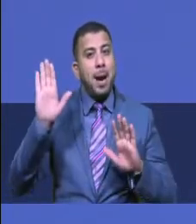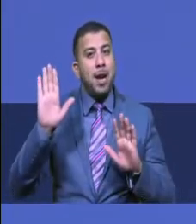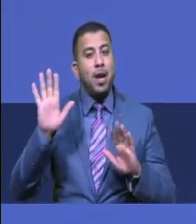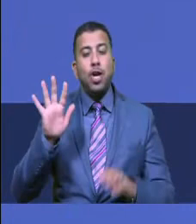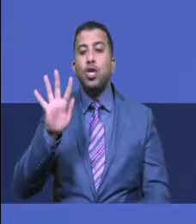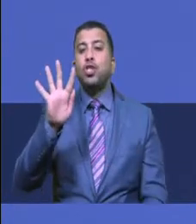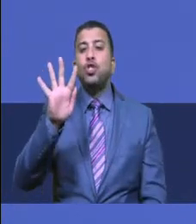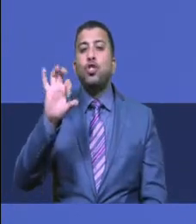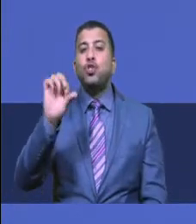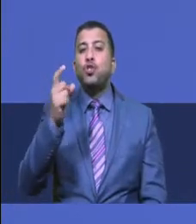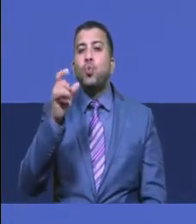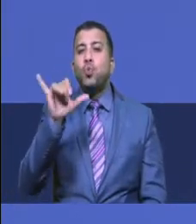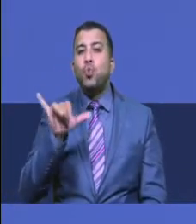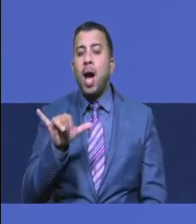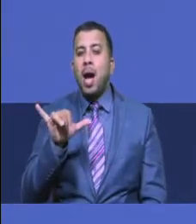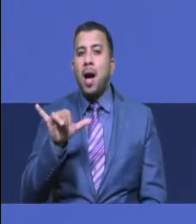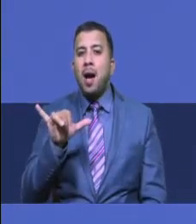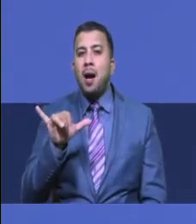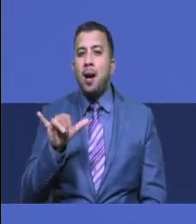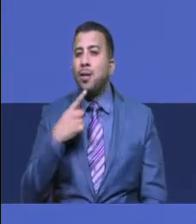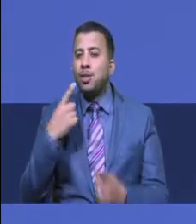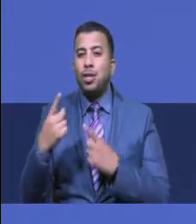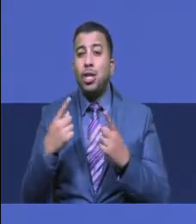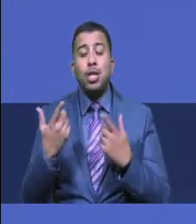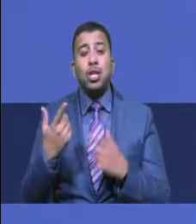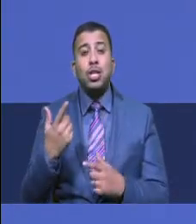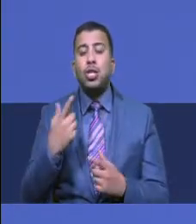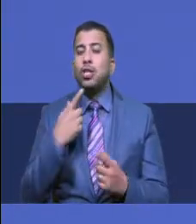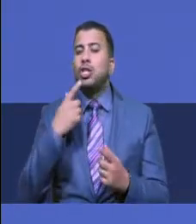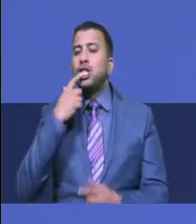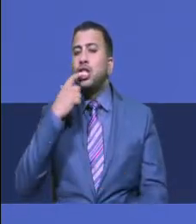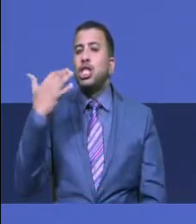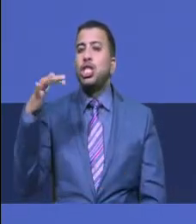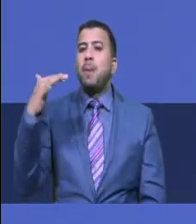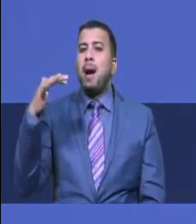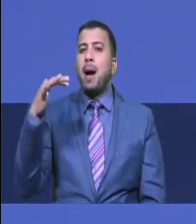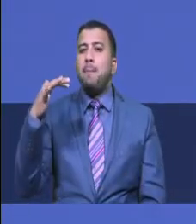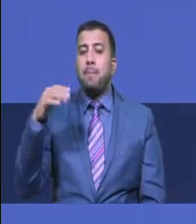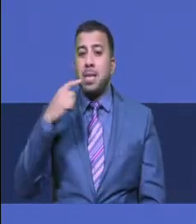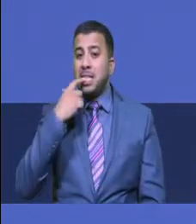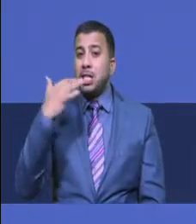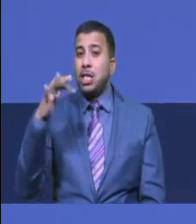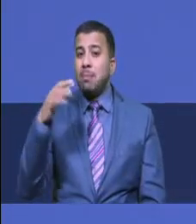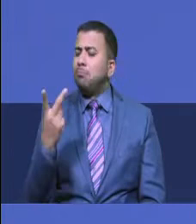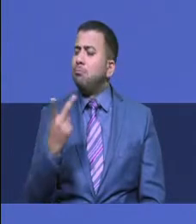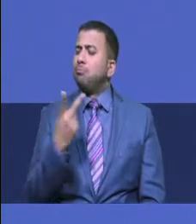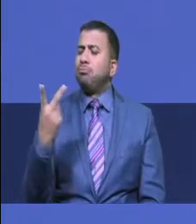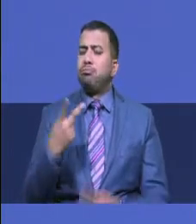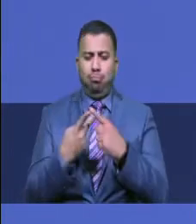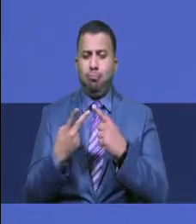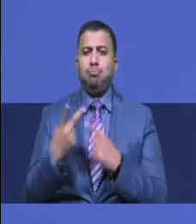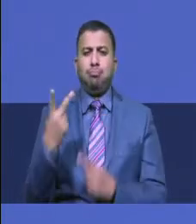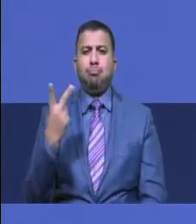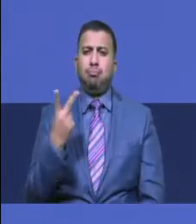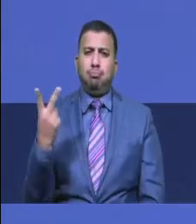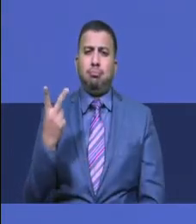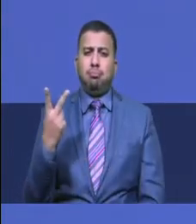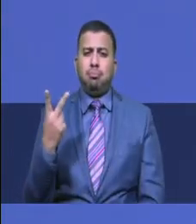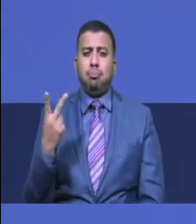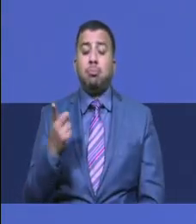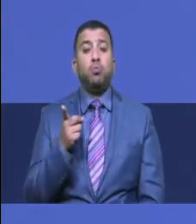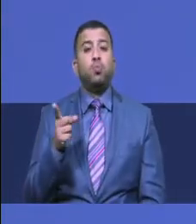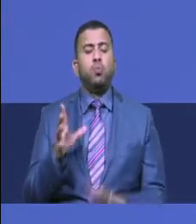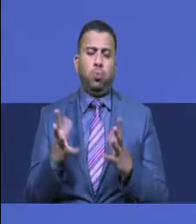الشورى، برلمان الشباب، والشباب من الفئتين كذلك يعني. إذن